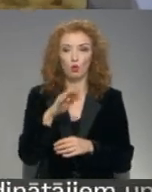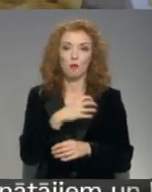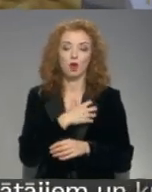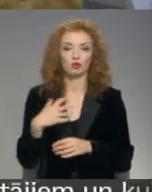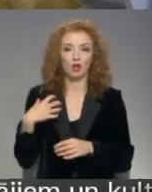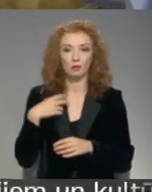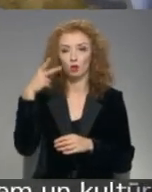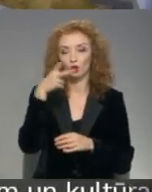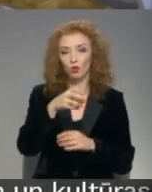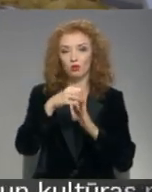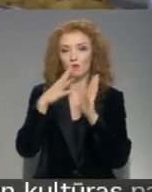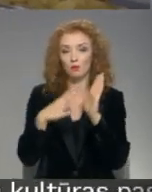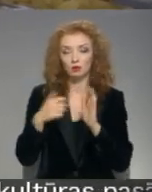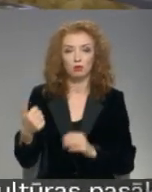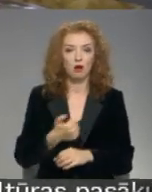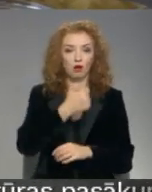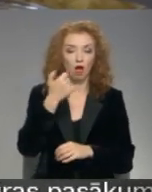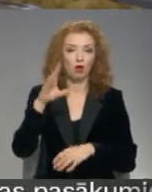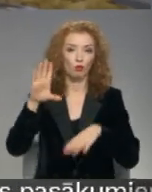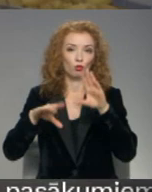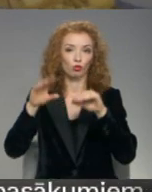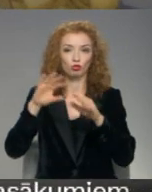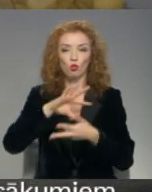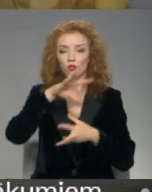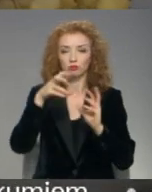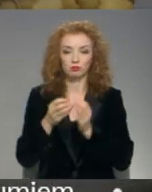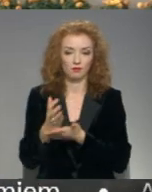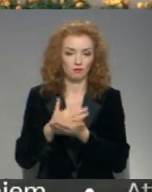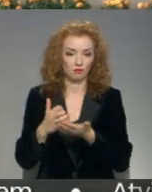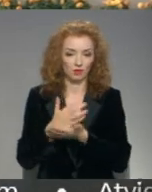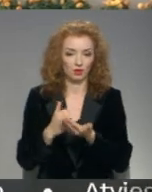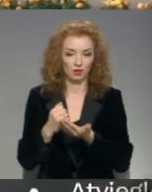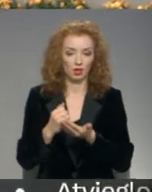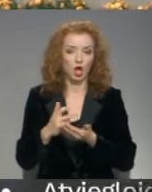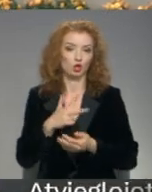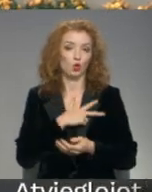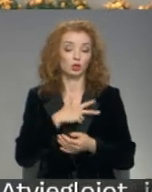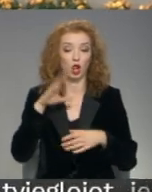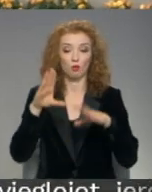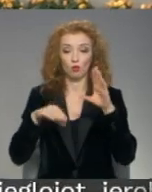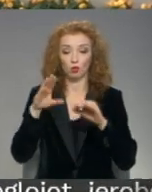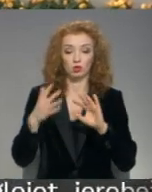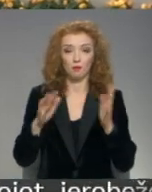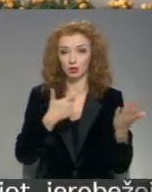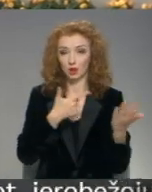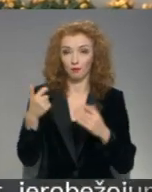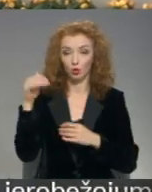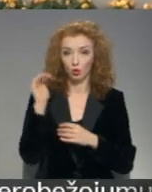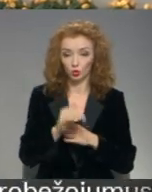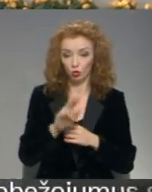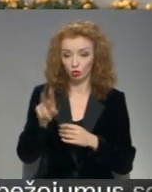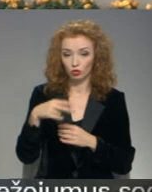pašvaldības 2019. Gada budžeta kopējiem ieņēmumiem. Salīdzināšanai sociālais budžets ir ap 700 tūkstošiem